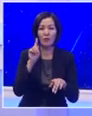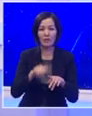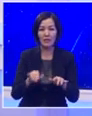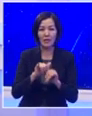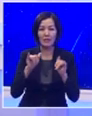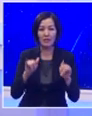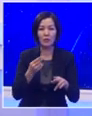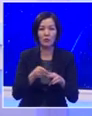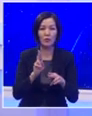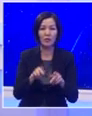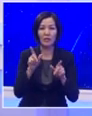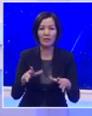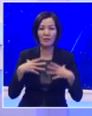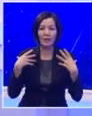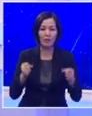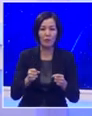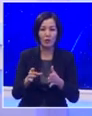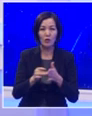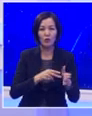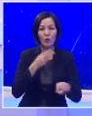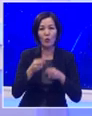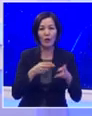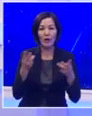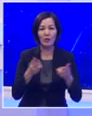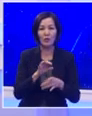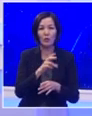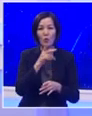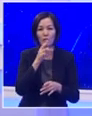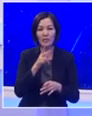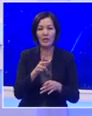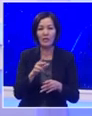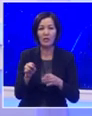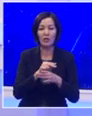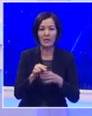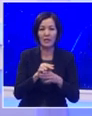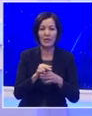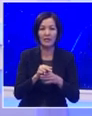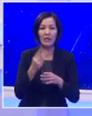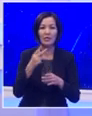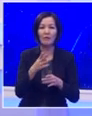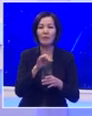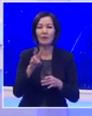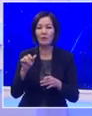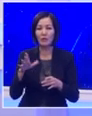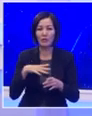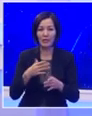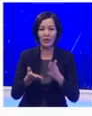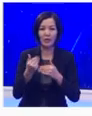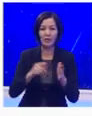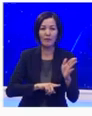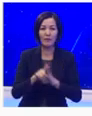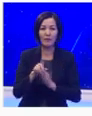сондықтан азаматты аман алып қалу үшін шұғыл ота қажет. Оңтүстік Кореяда жасалатын операция құны 25 миллион теңге. Кешеден